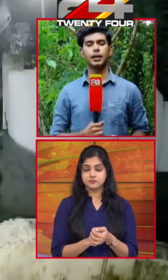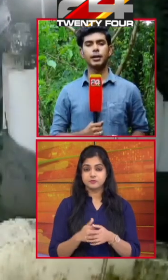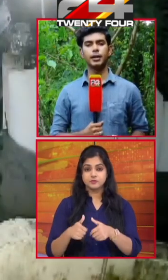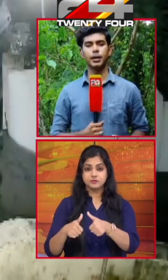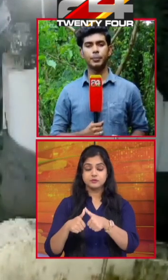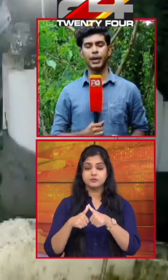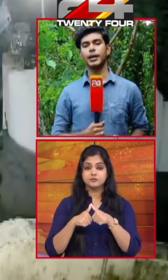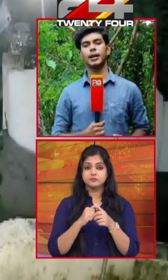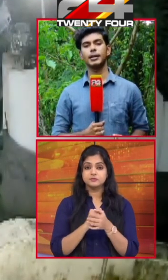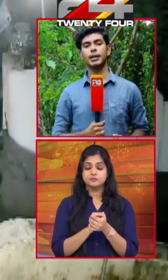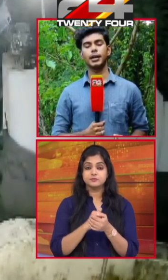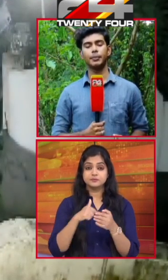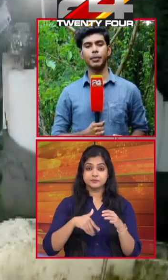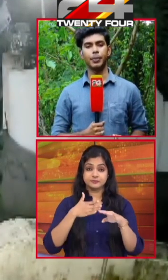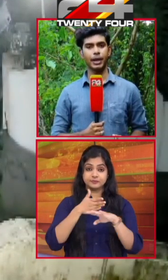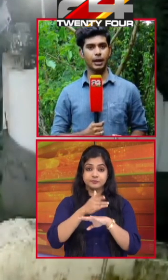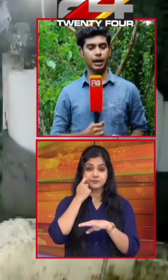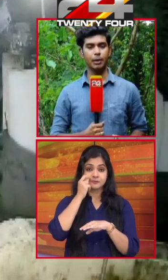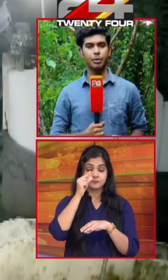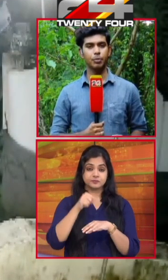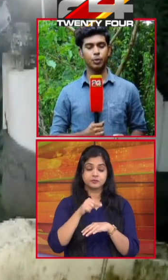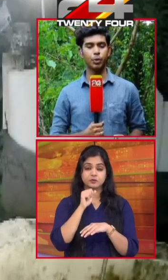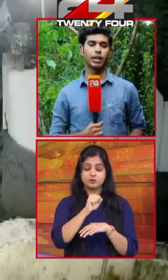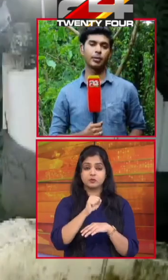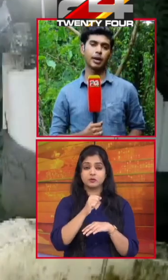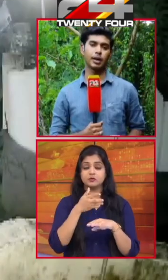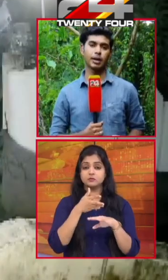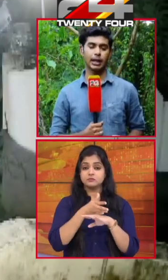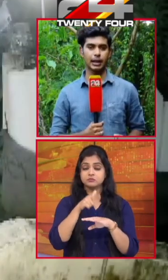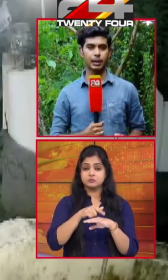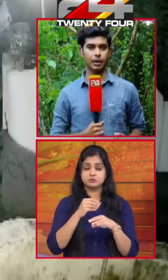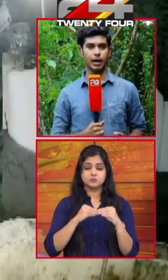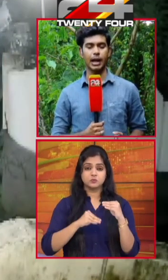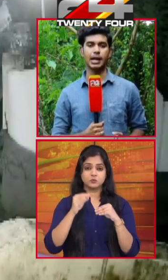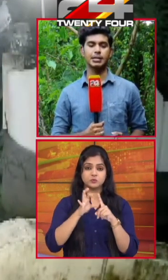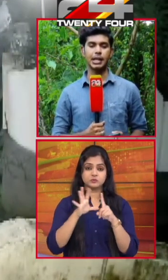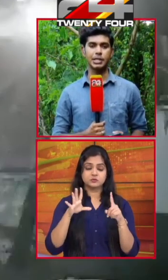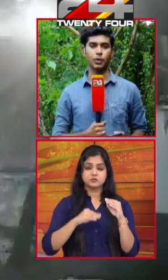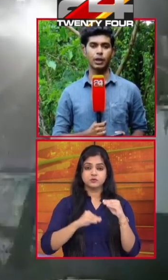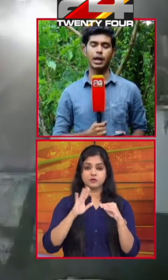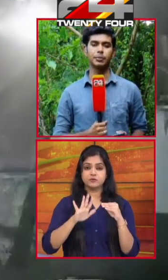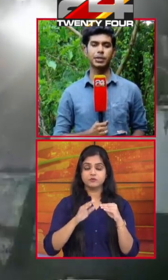വിനീത, ഈ പരിക്കേറ്റയാളുടെ പരിക്ക് അല്പം ഗുരുതരമാണ് എന്നാണ്